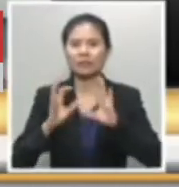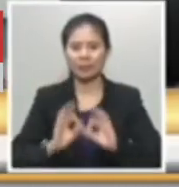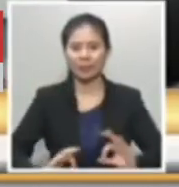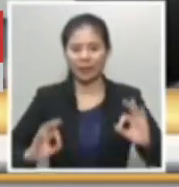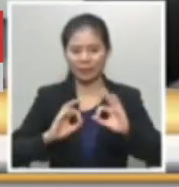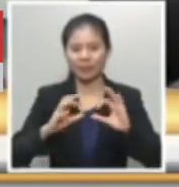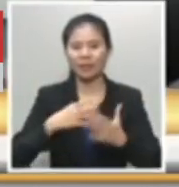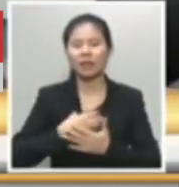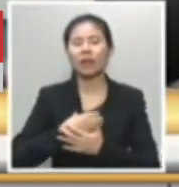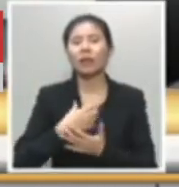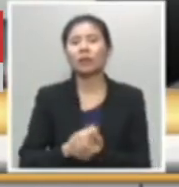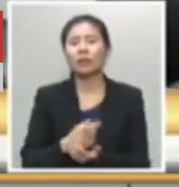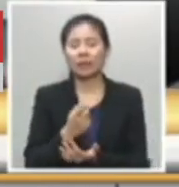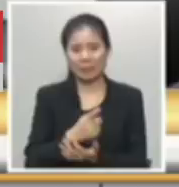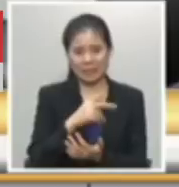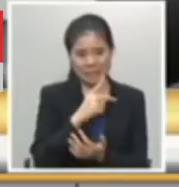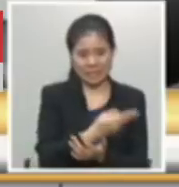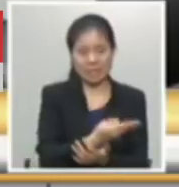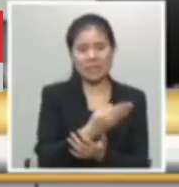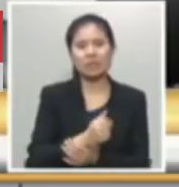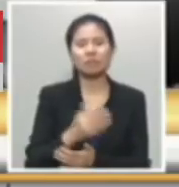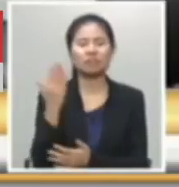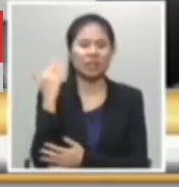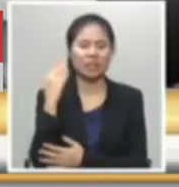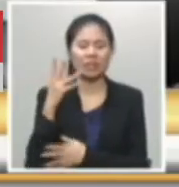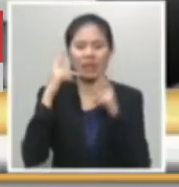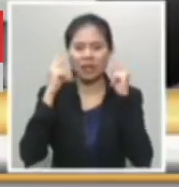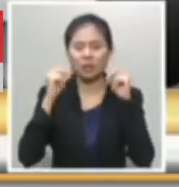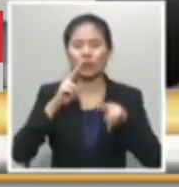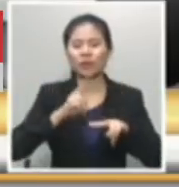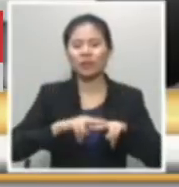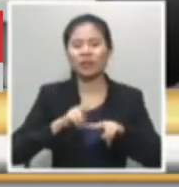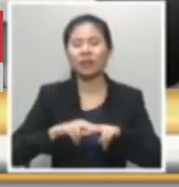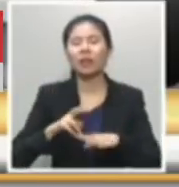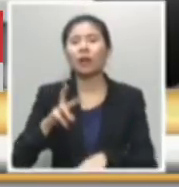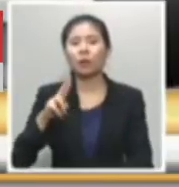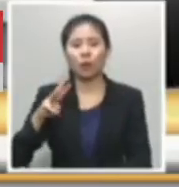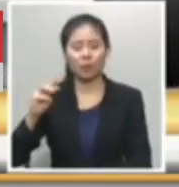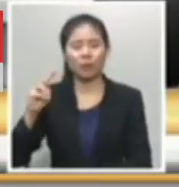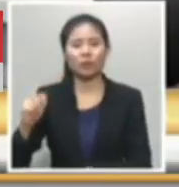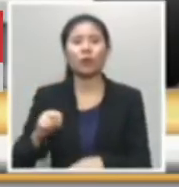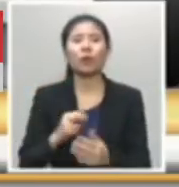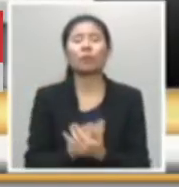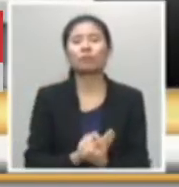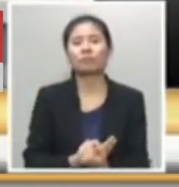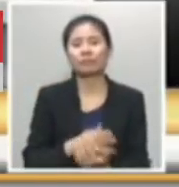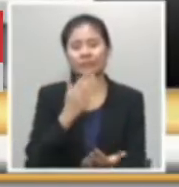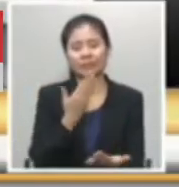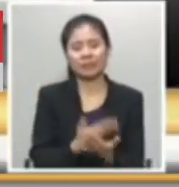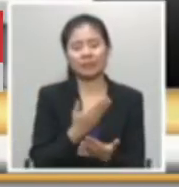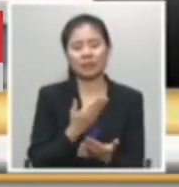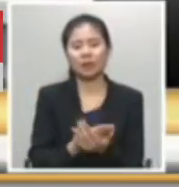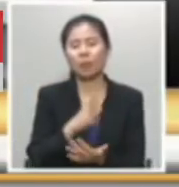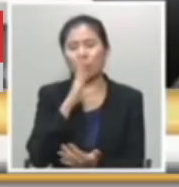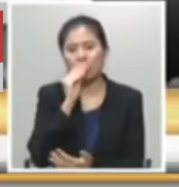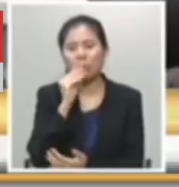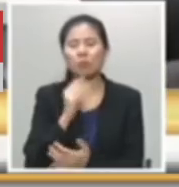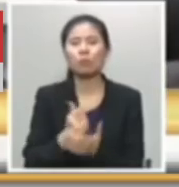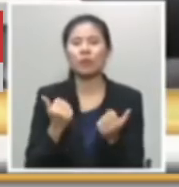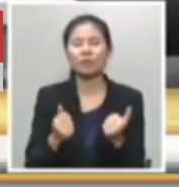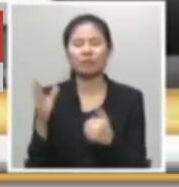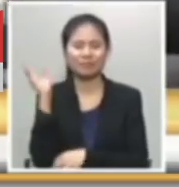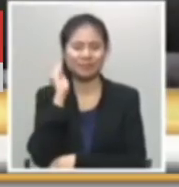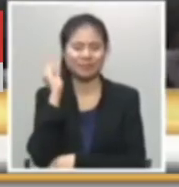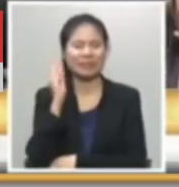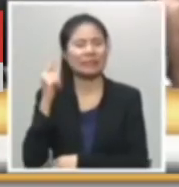เมื่อสักครู่เห็นท่านนายกนั่งอยู่ท่านรัฐมนตรีคลังก็พูดถึงเรื่องโน้นเรื่องนี้และวันนี้ฟังมาแล้วเนี่ยผมรู้สึก